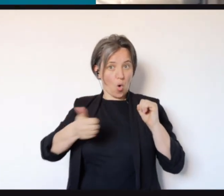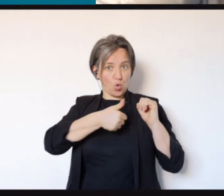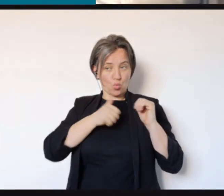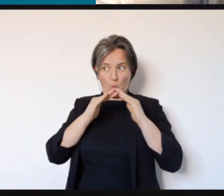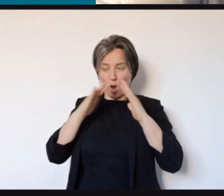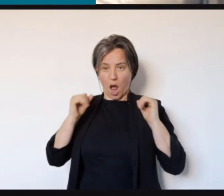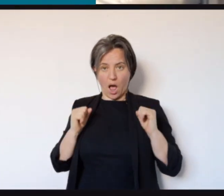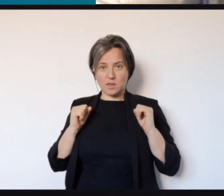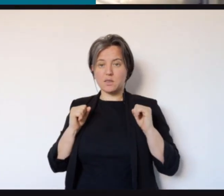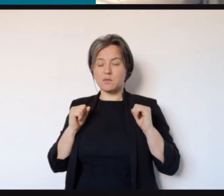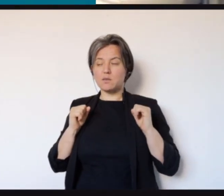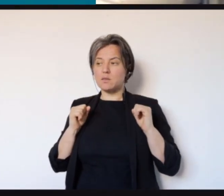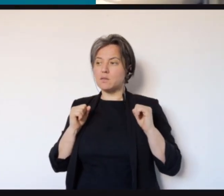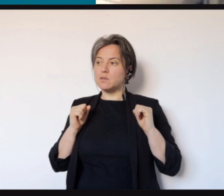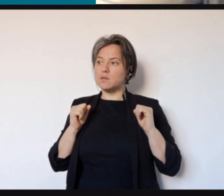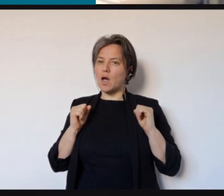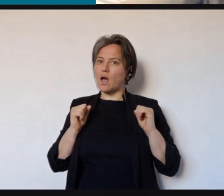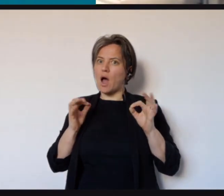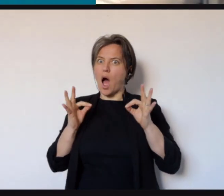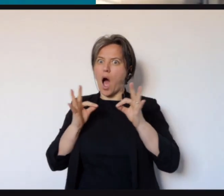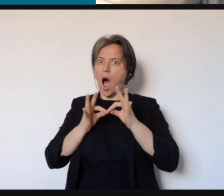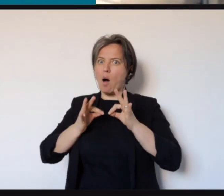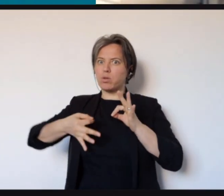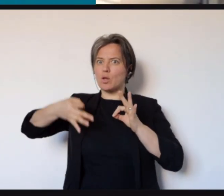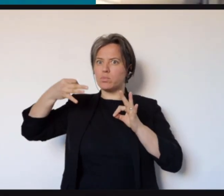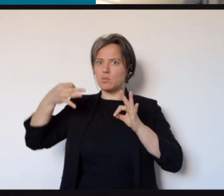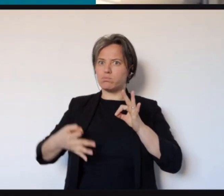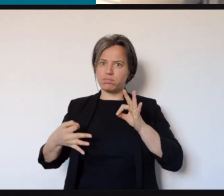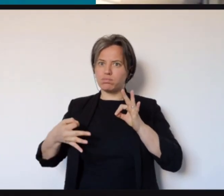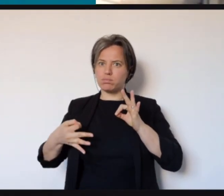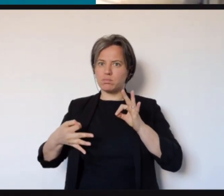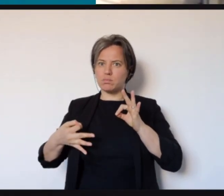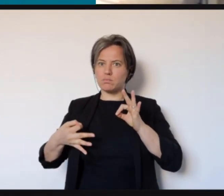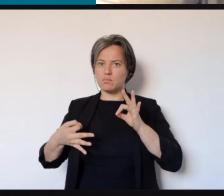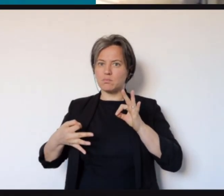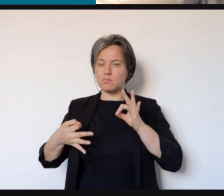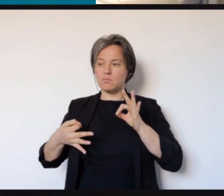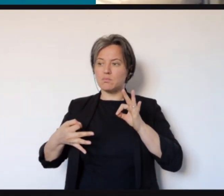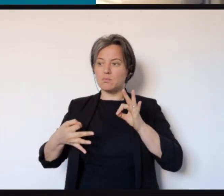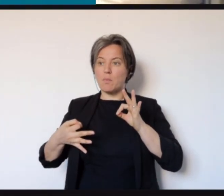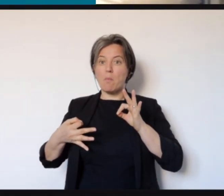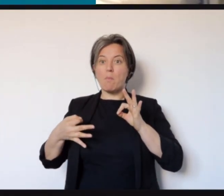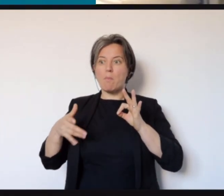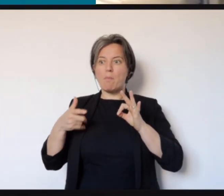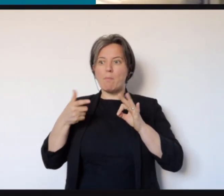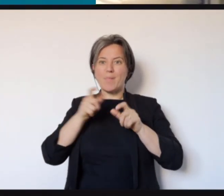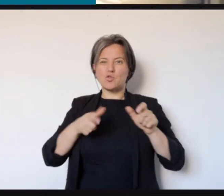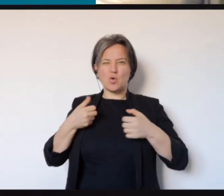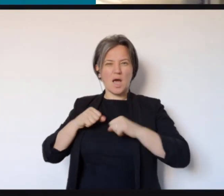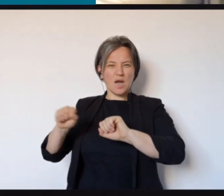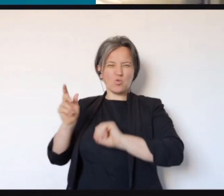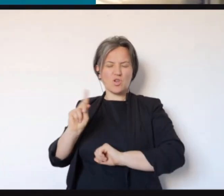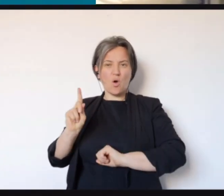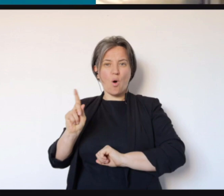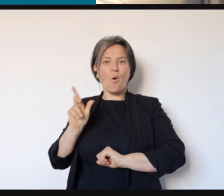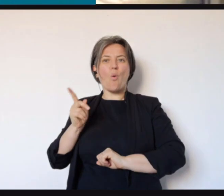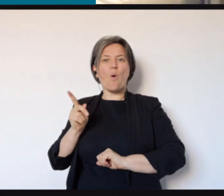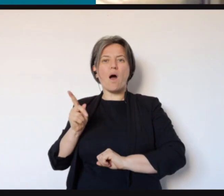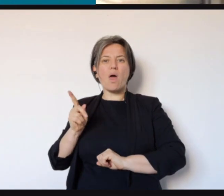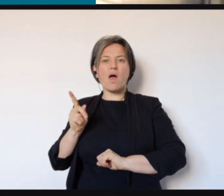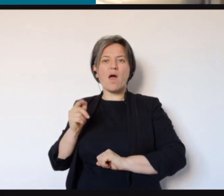nostre casette, però c'era un appuntamento al quale era difficile che qualcuno